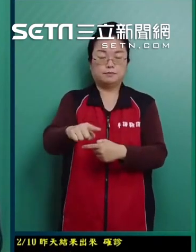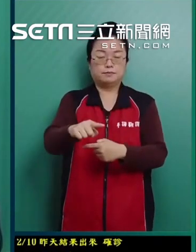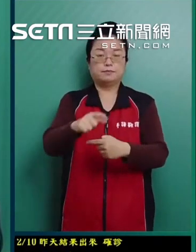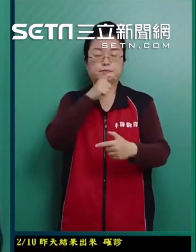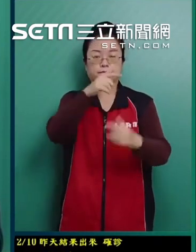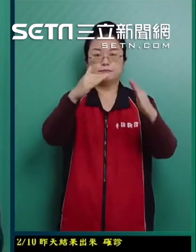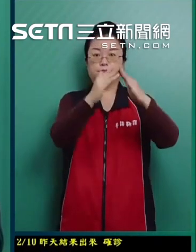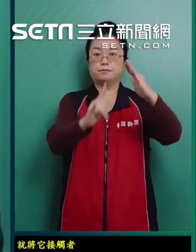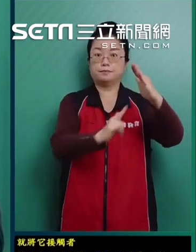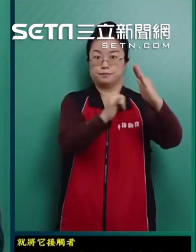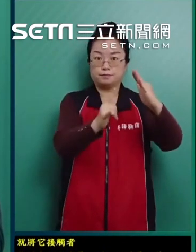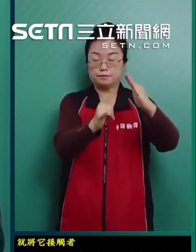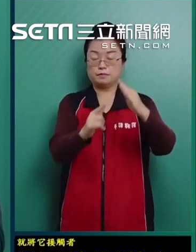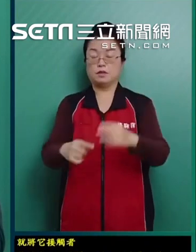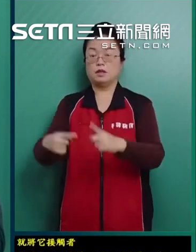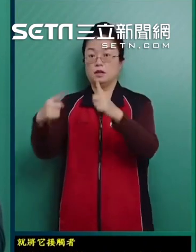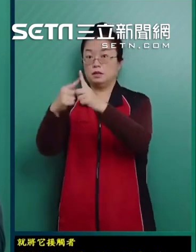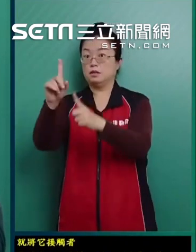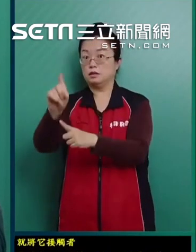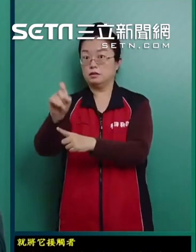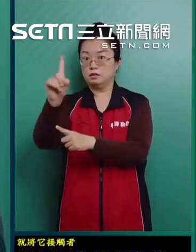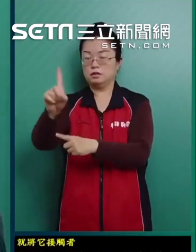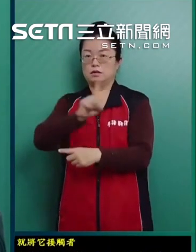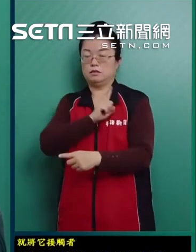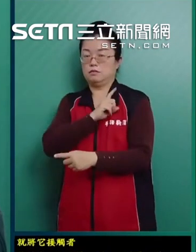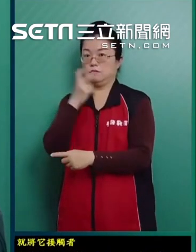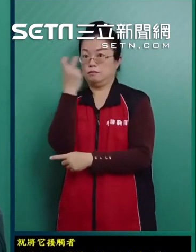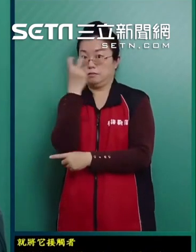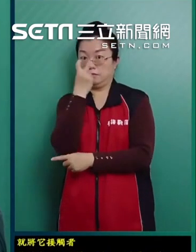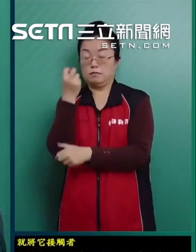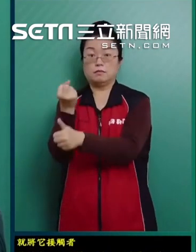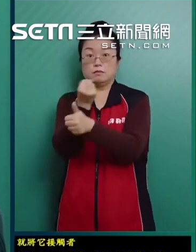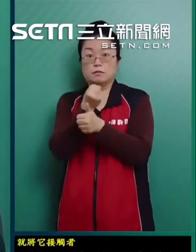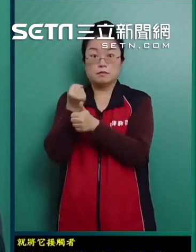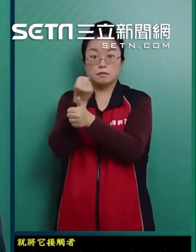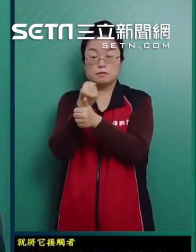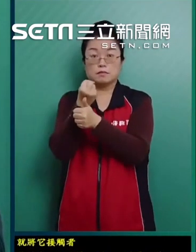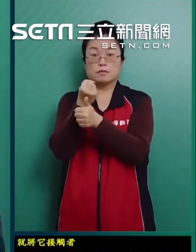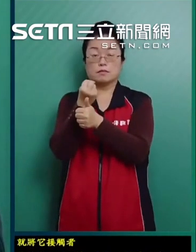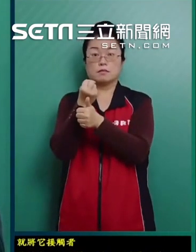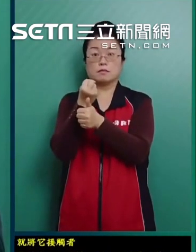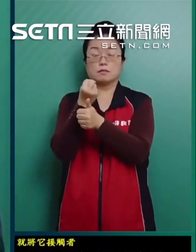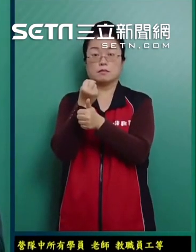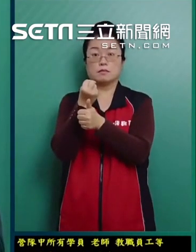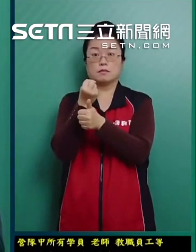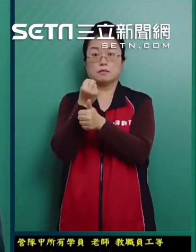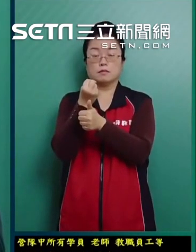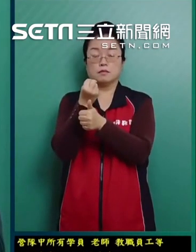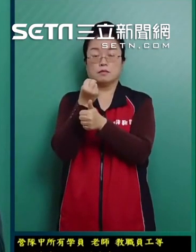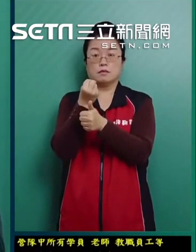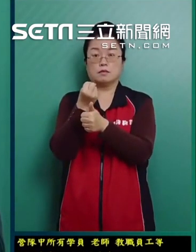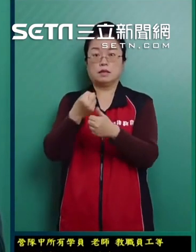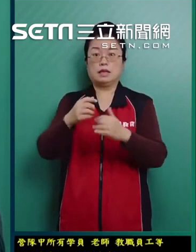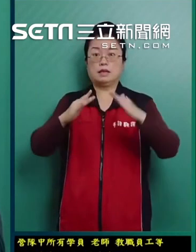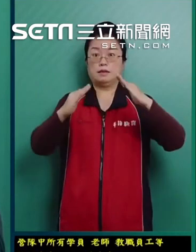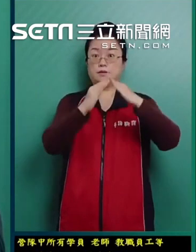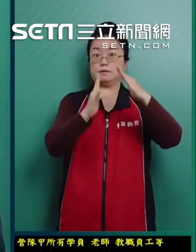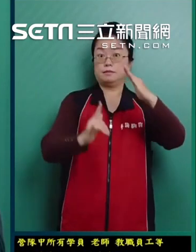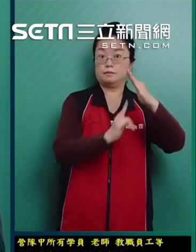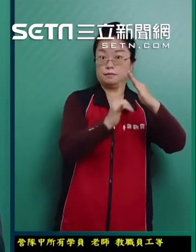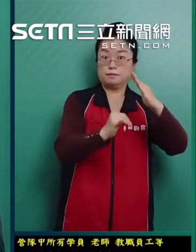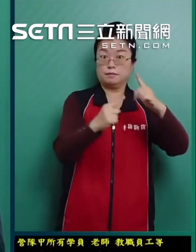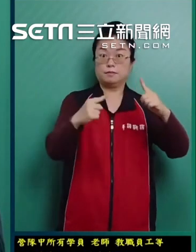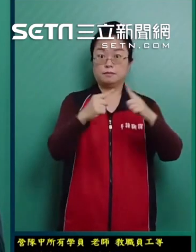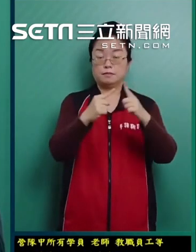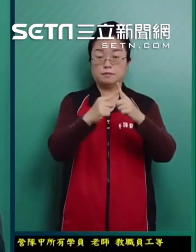外11位做自我健康监测。那另外呢，在另外这些居家隔离的人跟自我健康监测人，